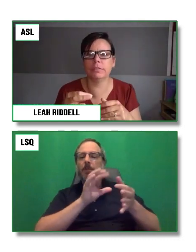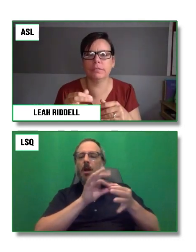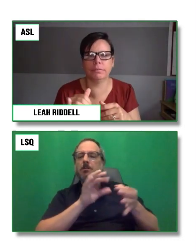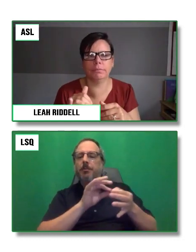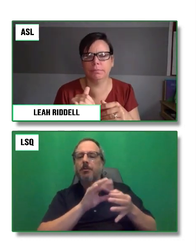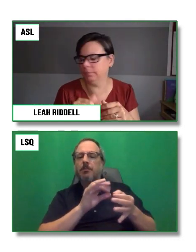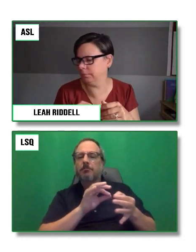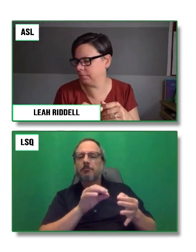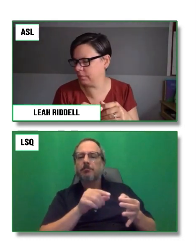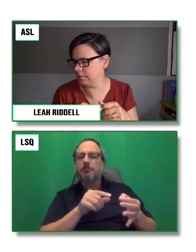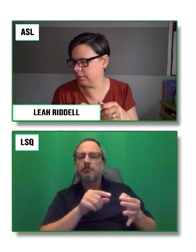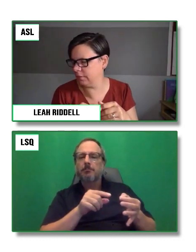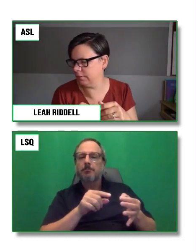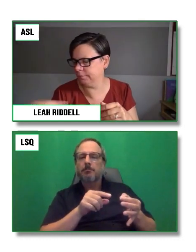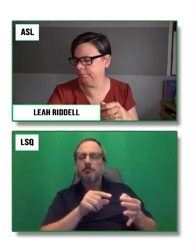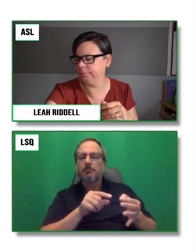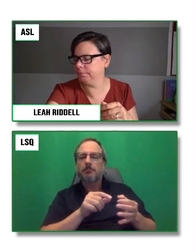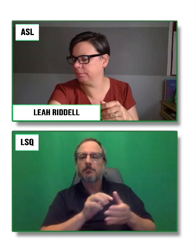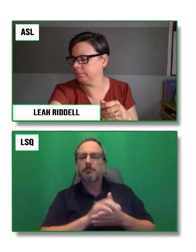va.